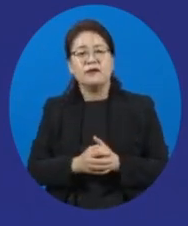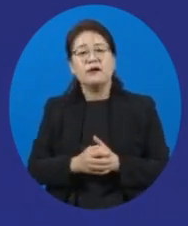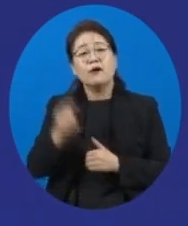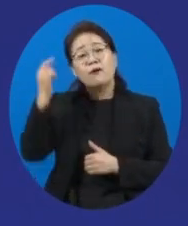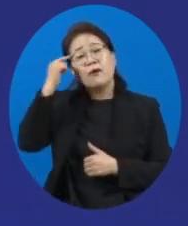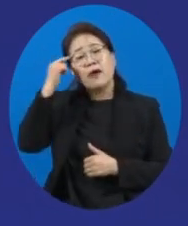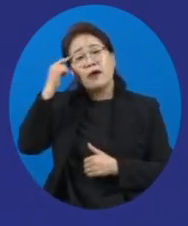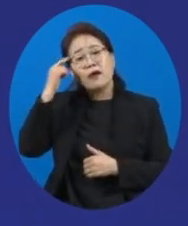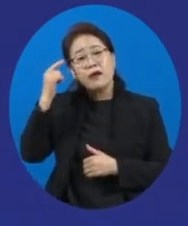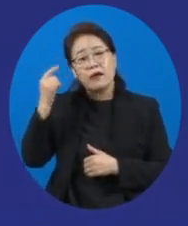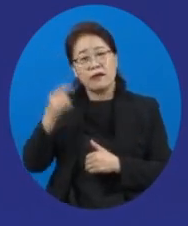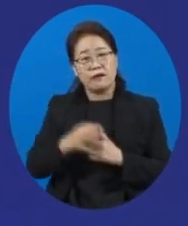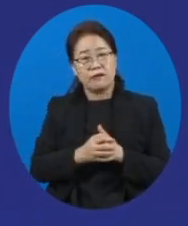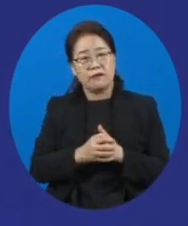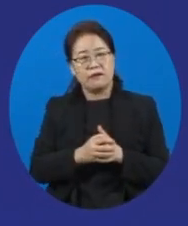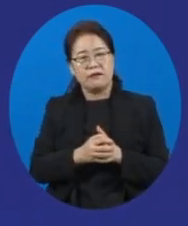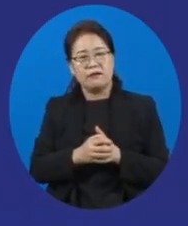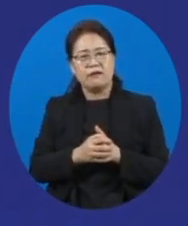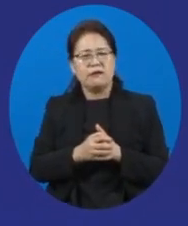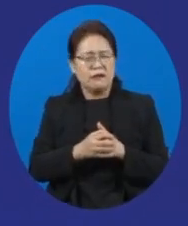물으셨을까요?